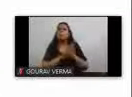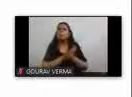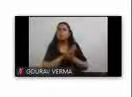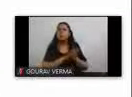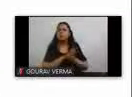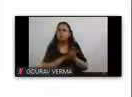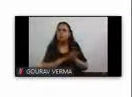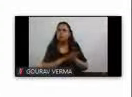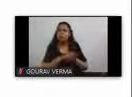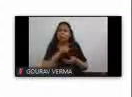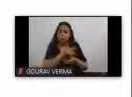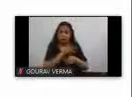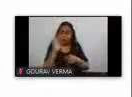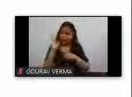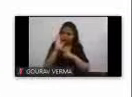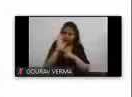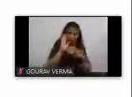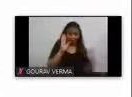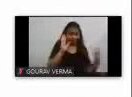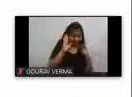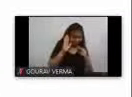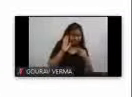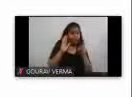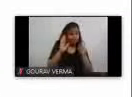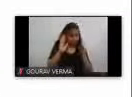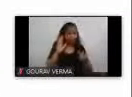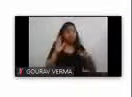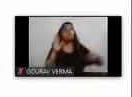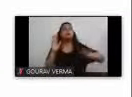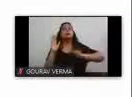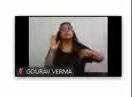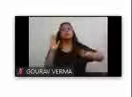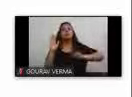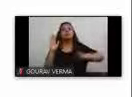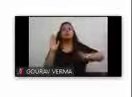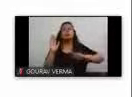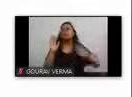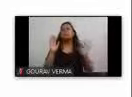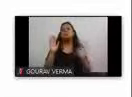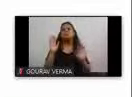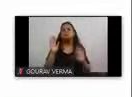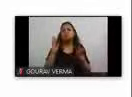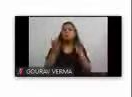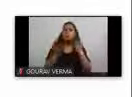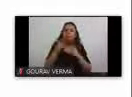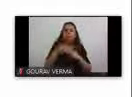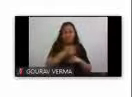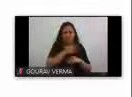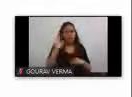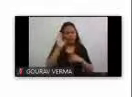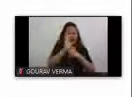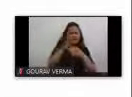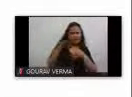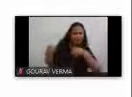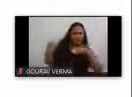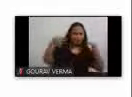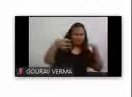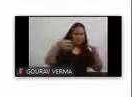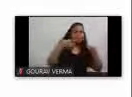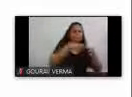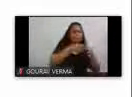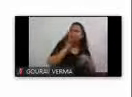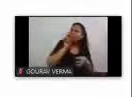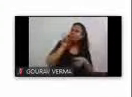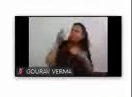देखना चाहिए टू गेट अ रेस्पॉन्स फ्रॉम द विजुअल रेस्पॉन्स फ्रॉम द चाइल्ड. नो, इट कुड बी कभी रेस्पिरेटरी मूवमेंट,